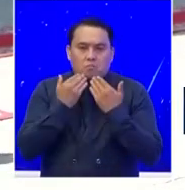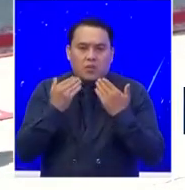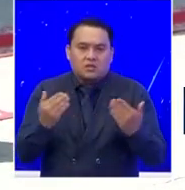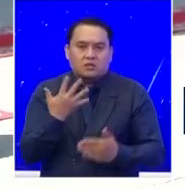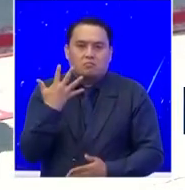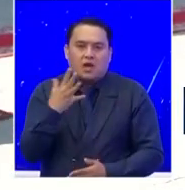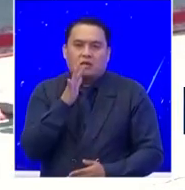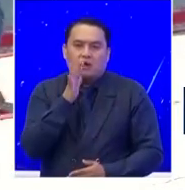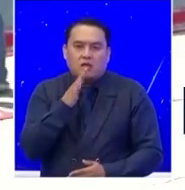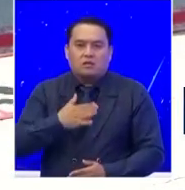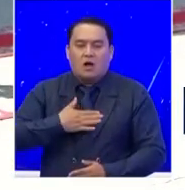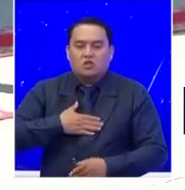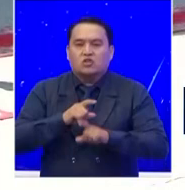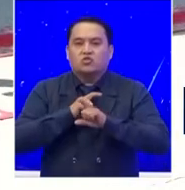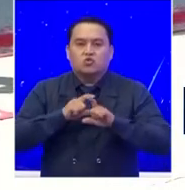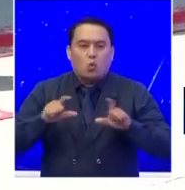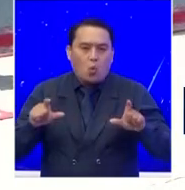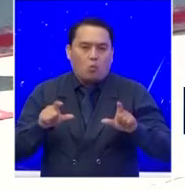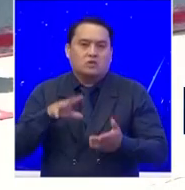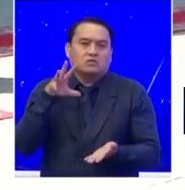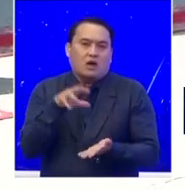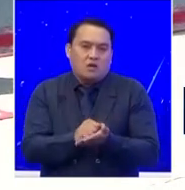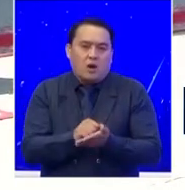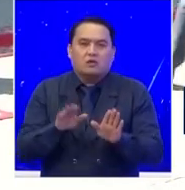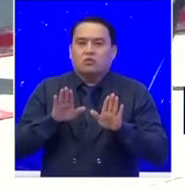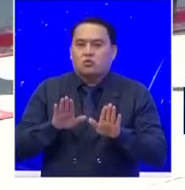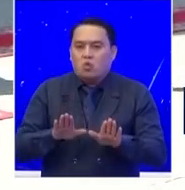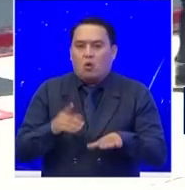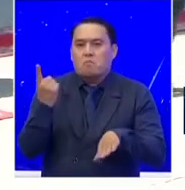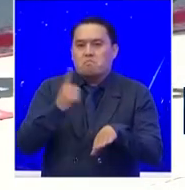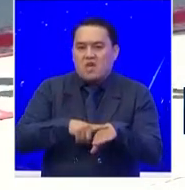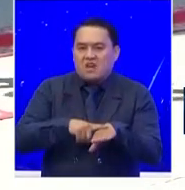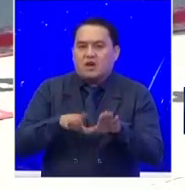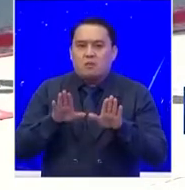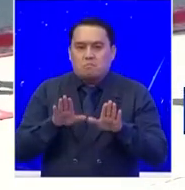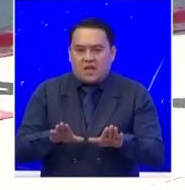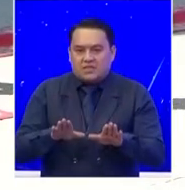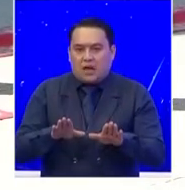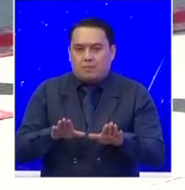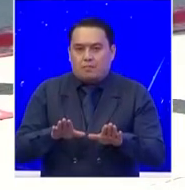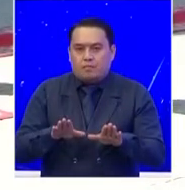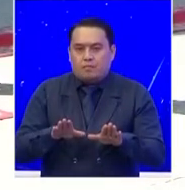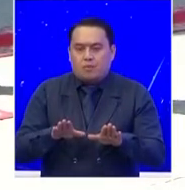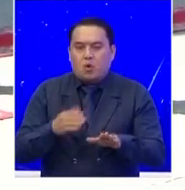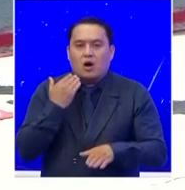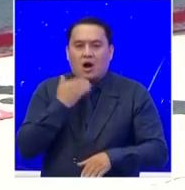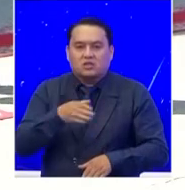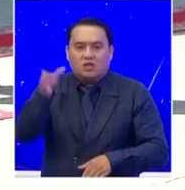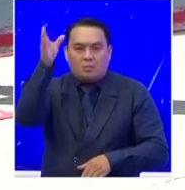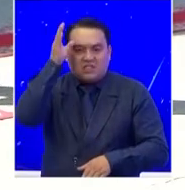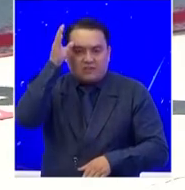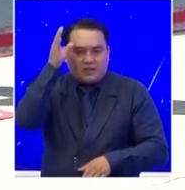5 лет наша школа занимает первое место по качеству